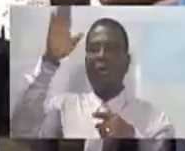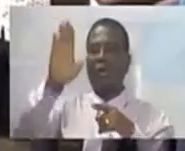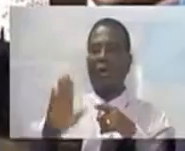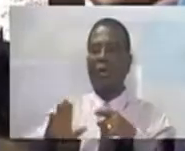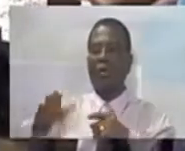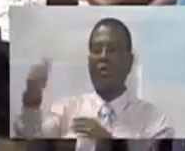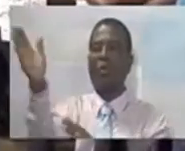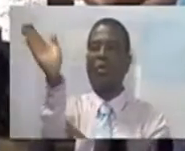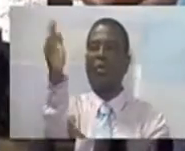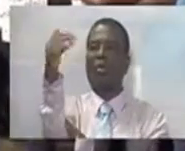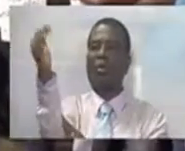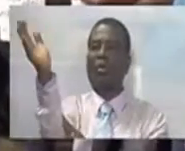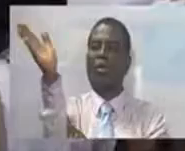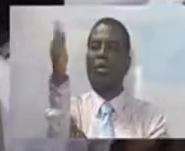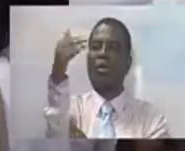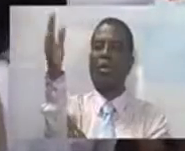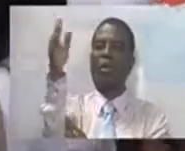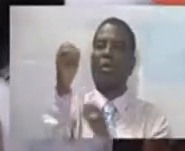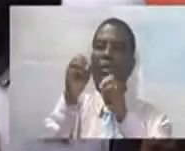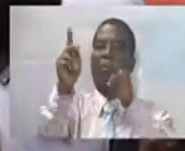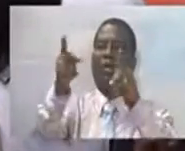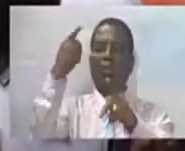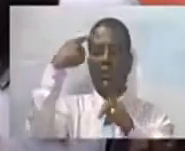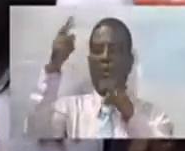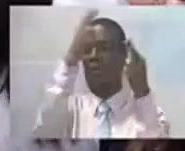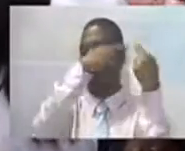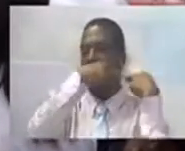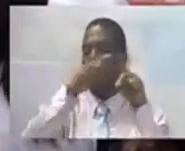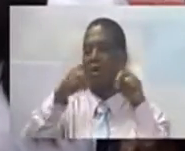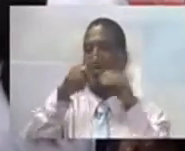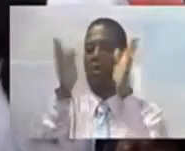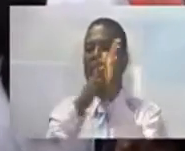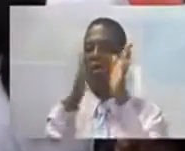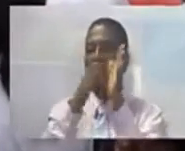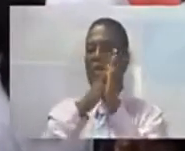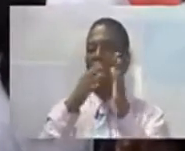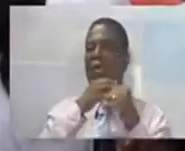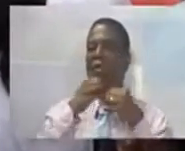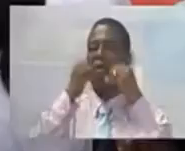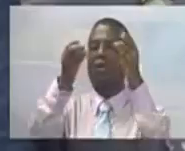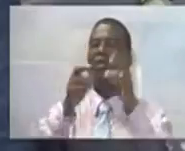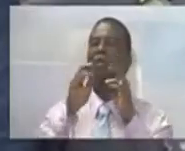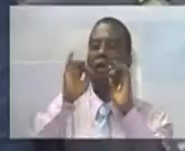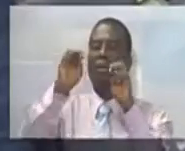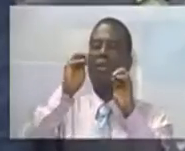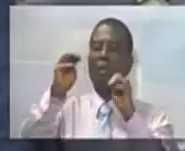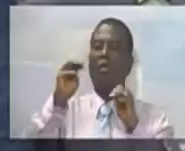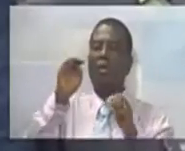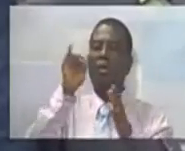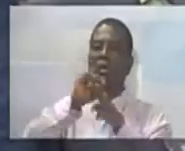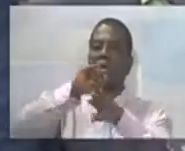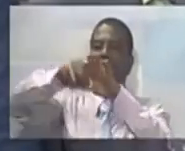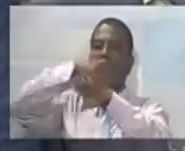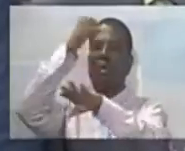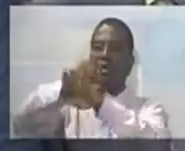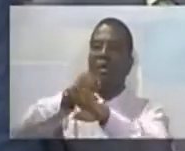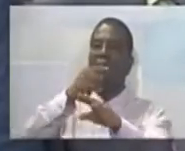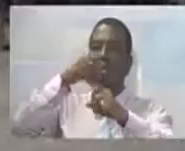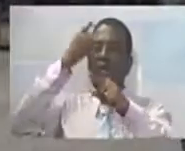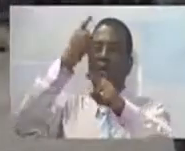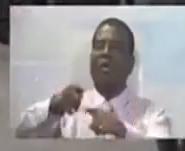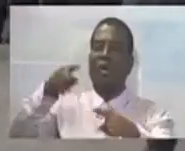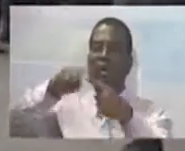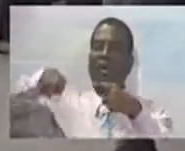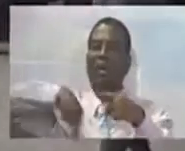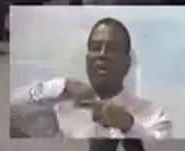aux couleurs, une occasion pour les responsables des différents établissements scolaires de passer des messages aux apprenants. Cette institution qui s'impose